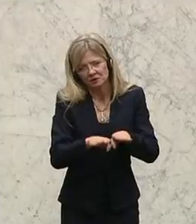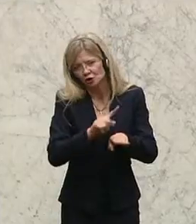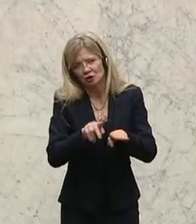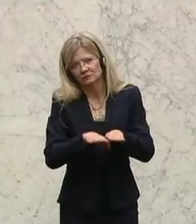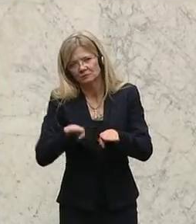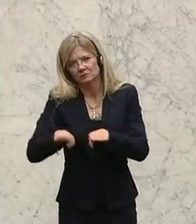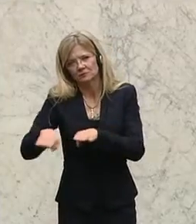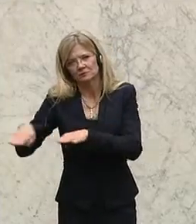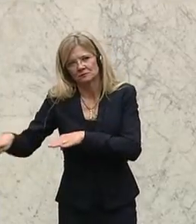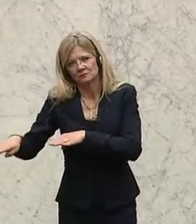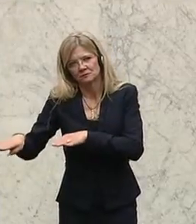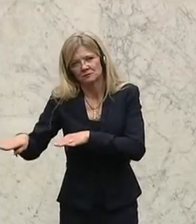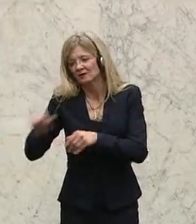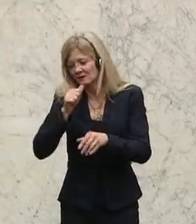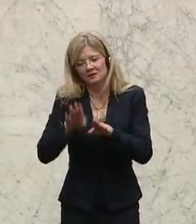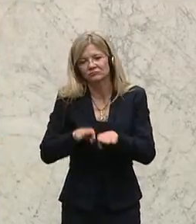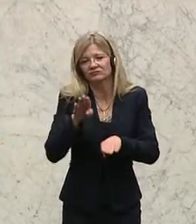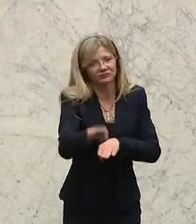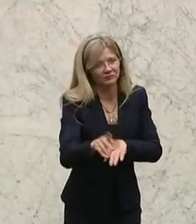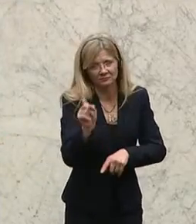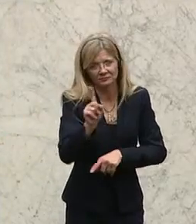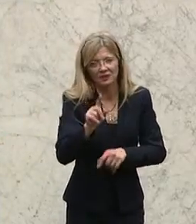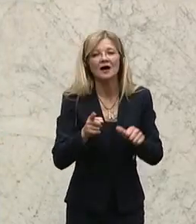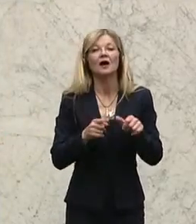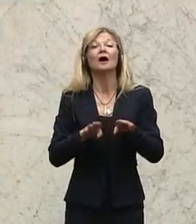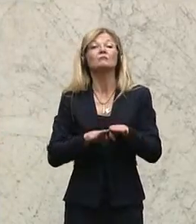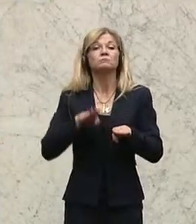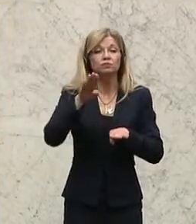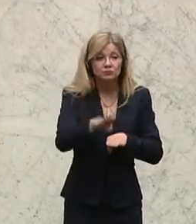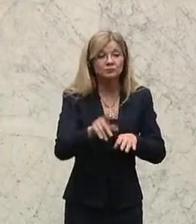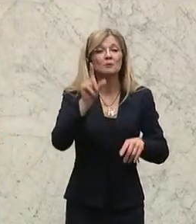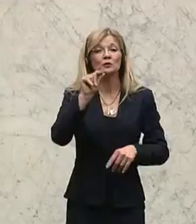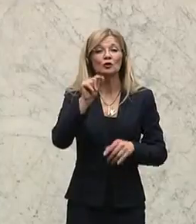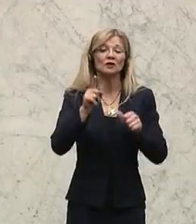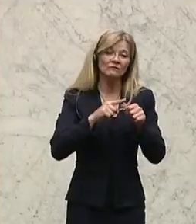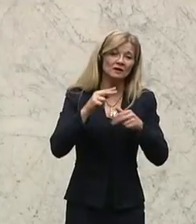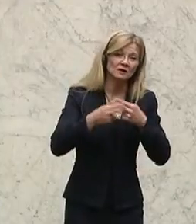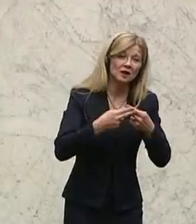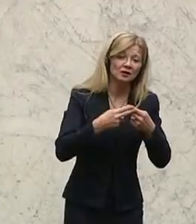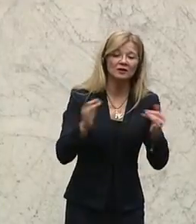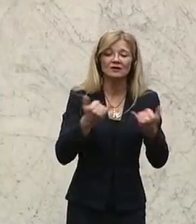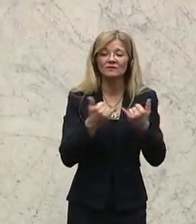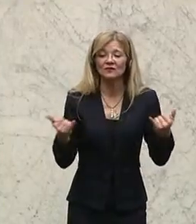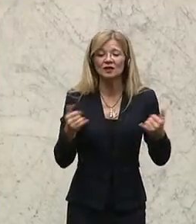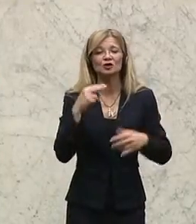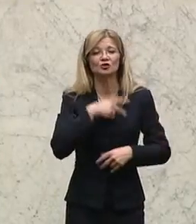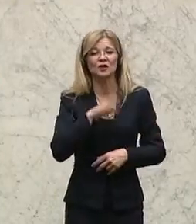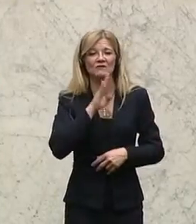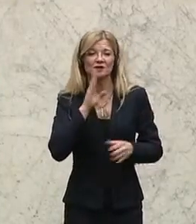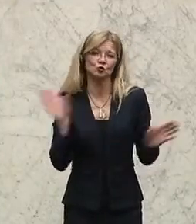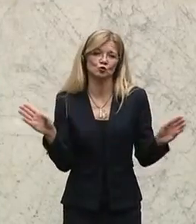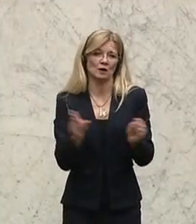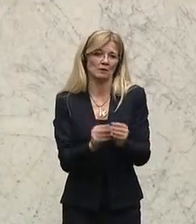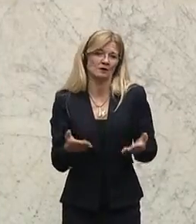Wurf. Ein großer Wurf aus meiner Sicht wäre gewesen, wenn wir uns angenähert hätten der vielfach geforderten Zusammenlegung der österreichischen